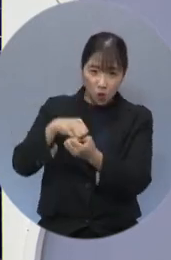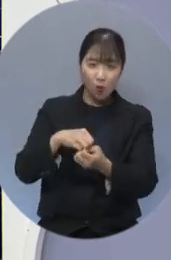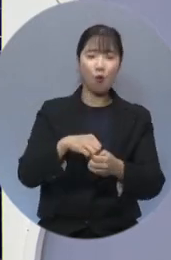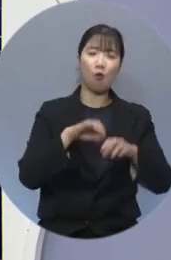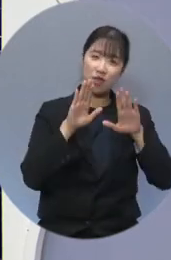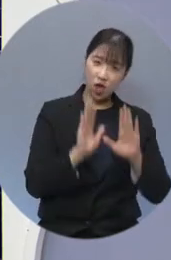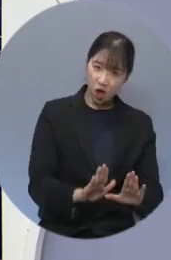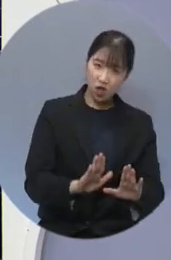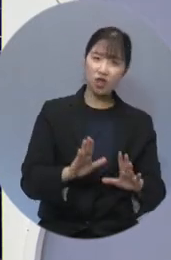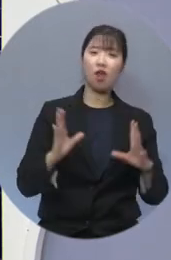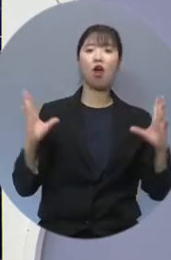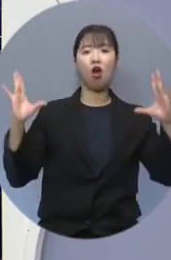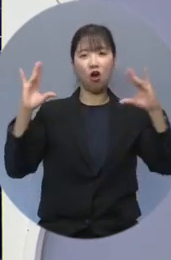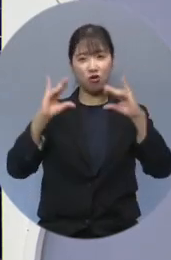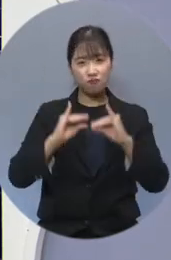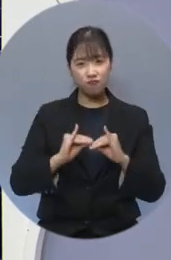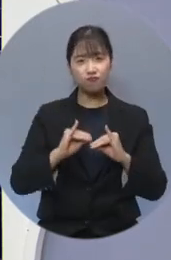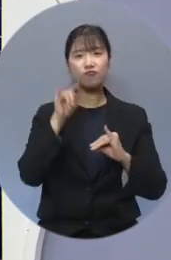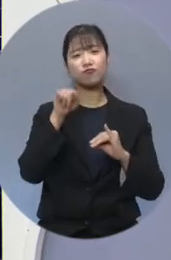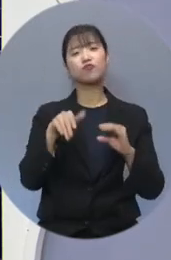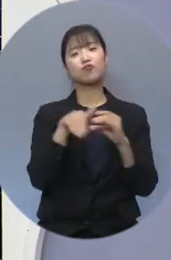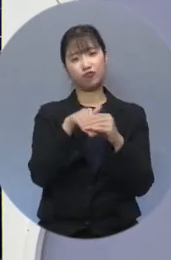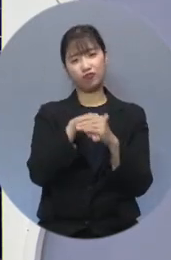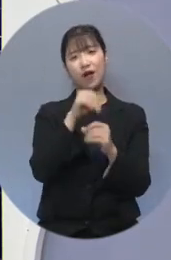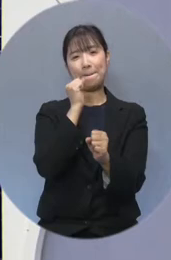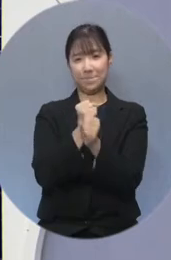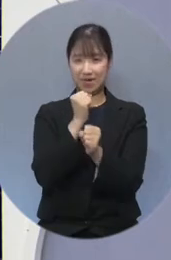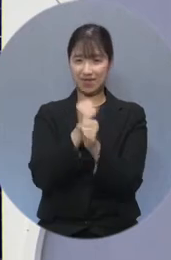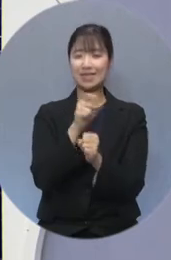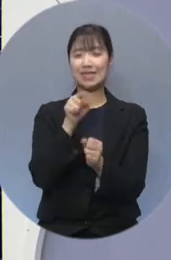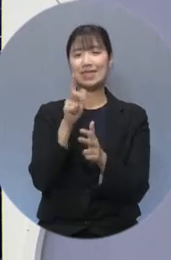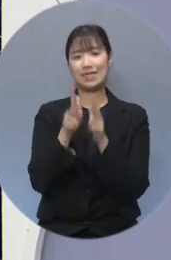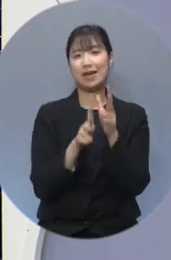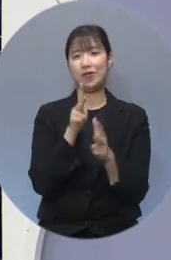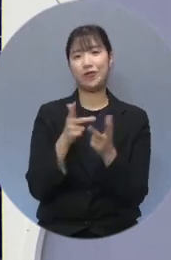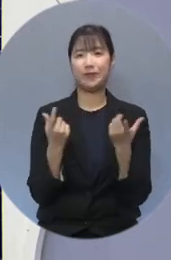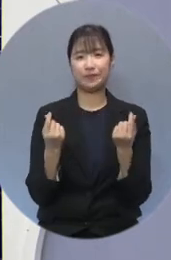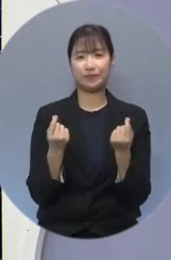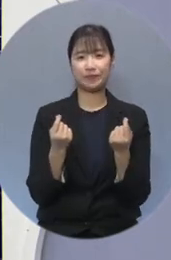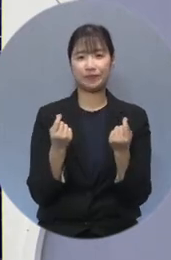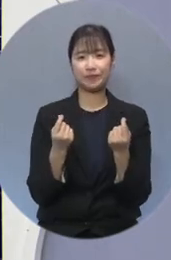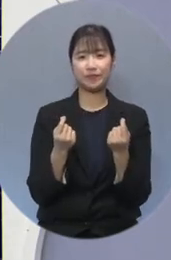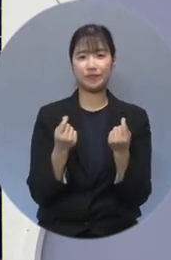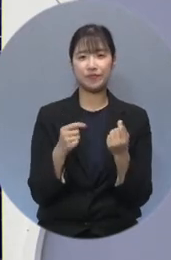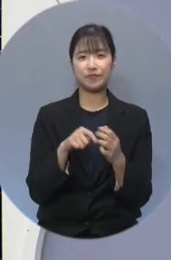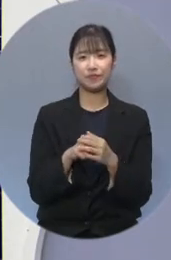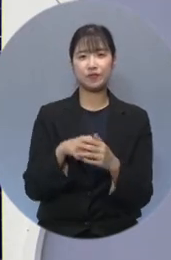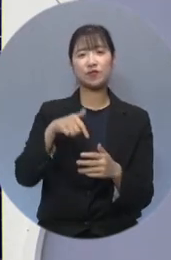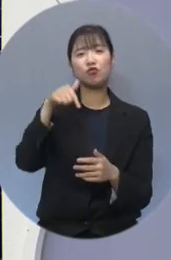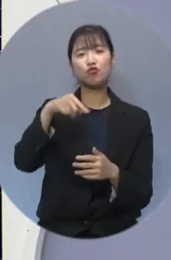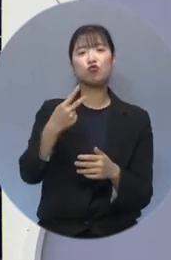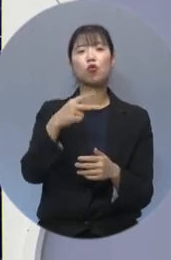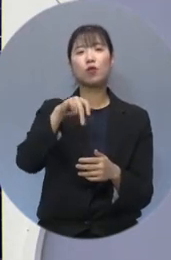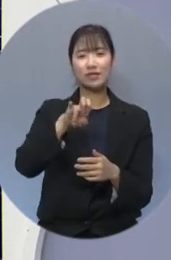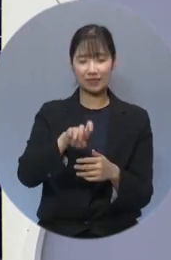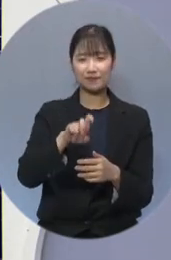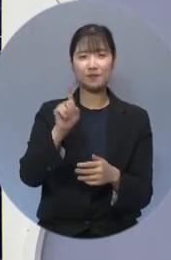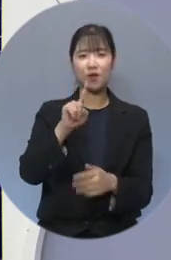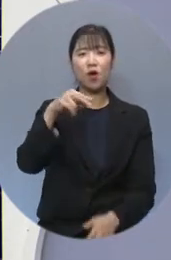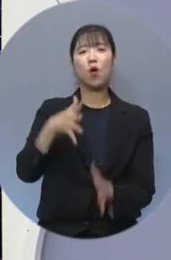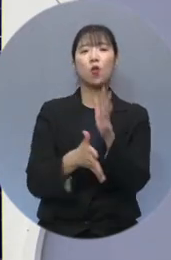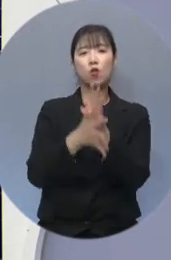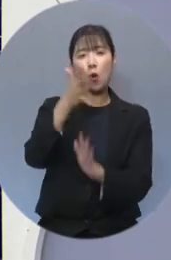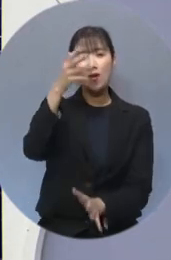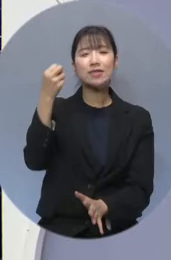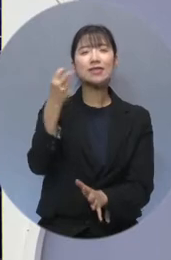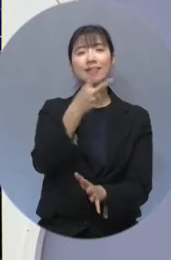어우러지는 문화들을 조성하는 그런 사업이 되겠습니다. 네. 구도심의 도시 재생과도